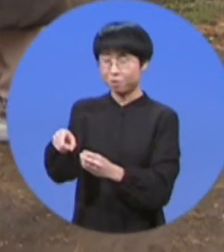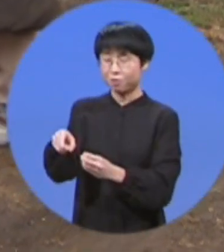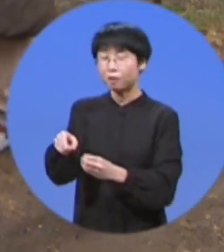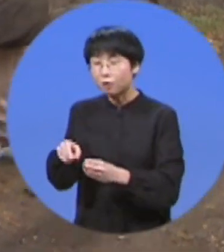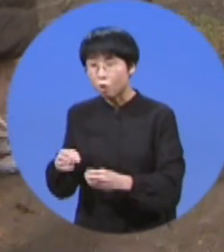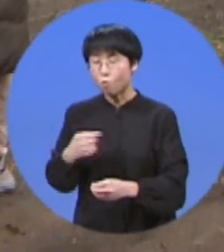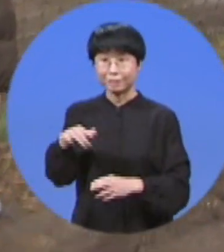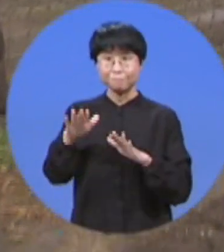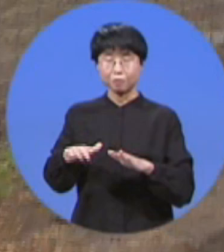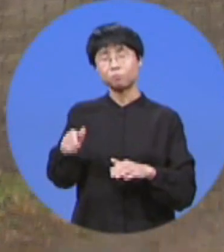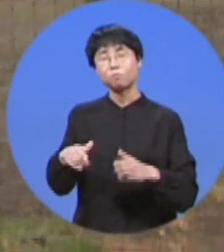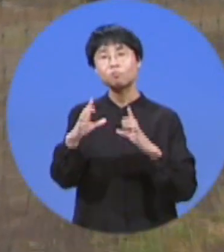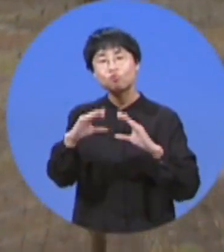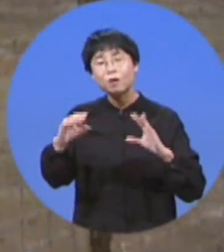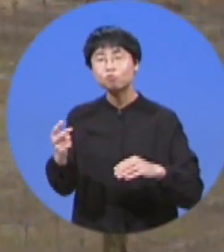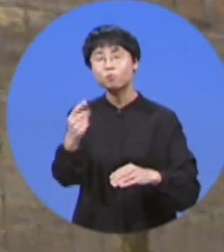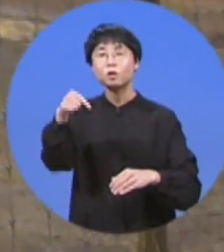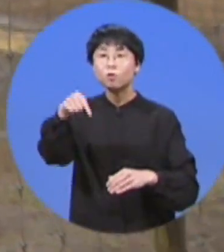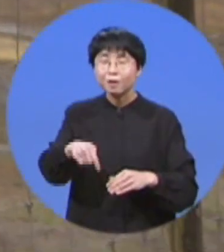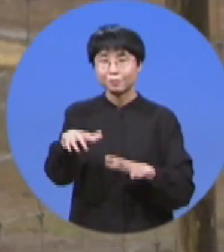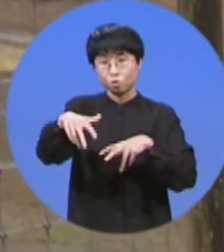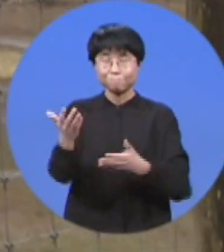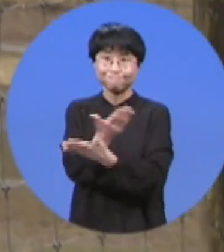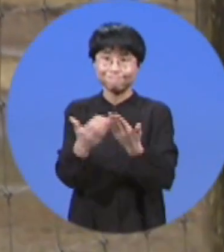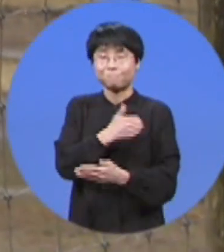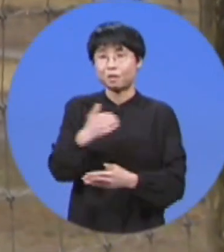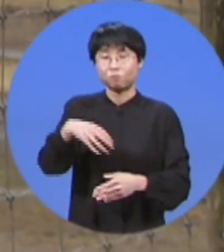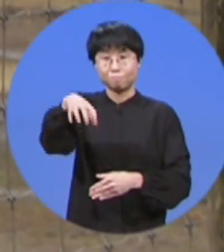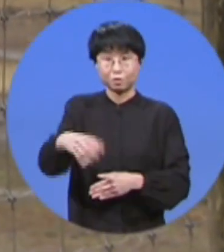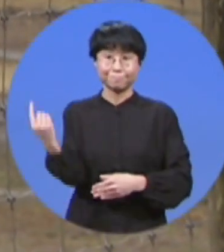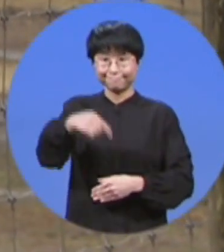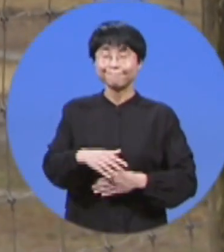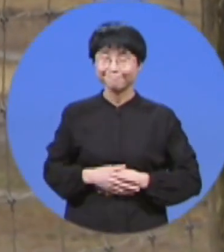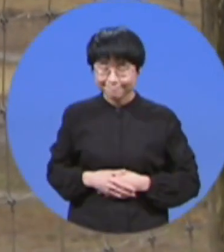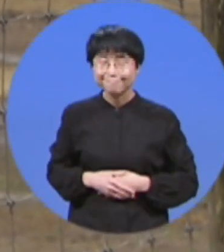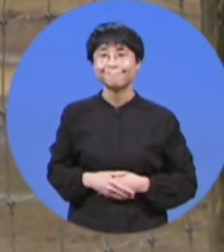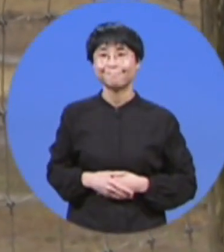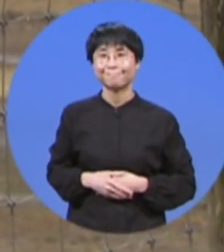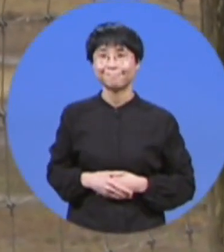私は今このほのぼのとした雰囲気の中で動物たちと触れ合えるスポットに来ています。